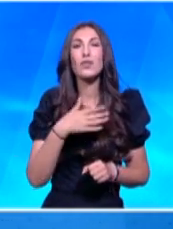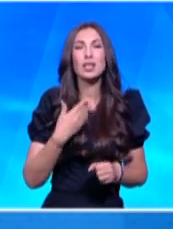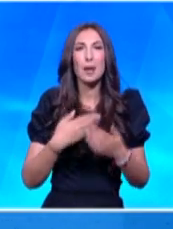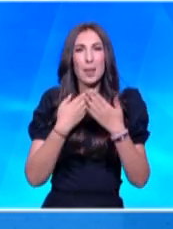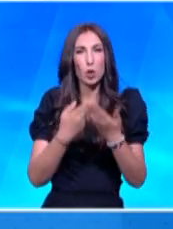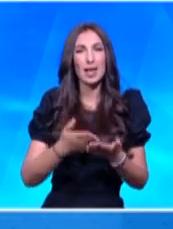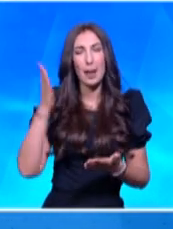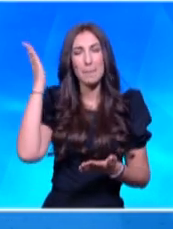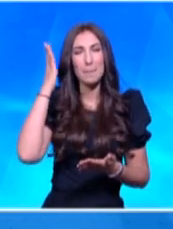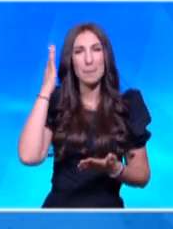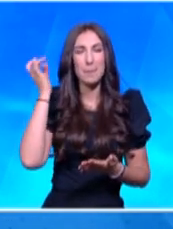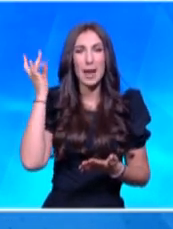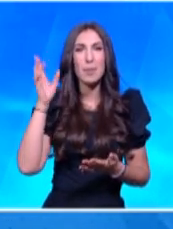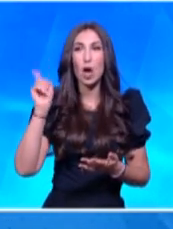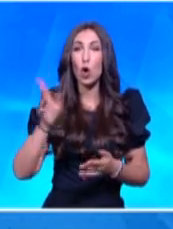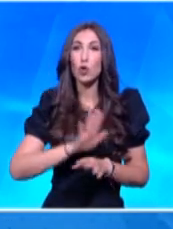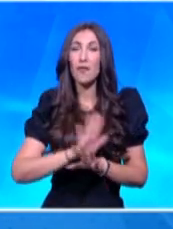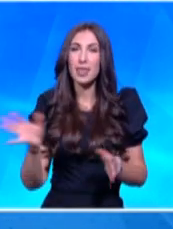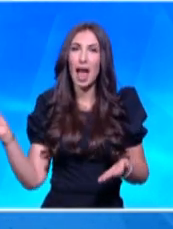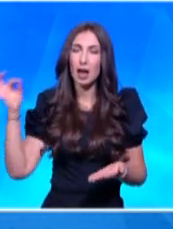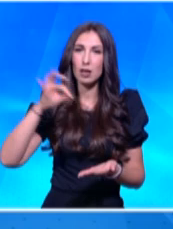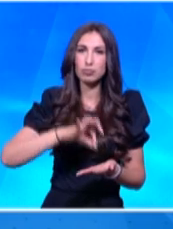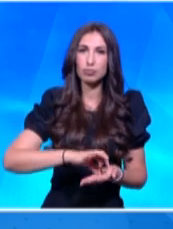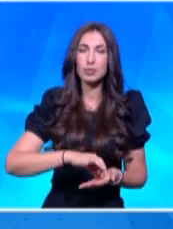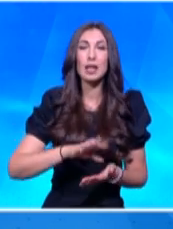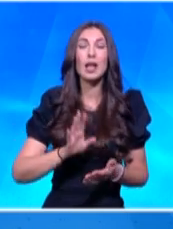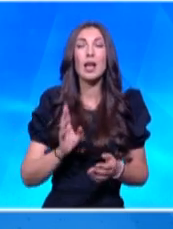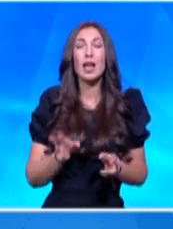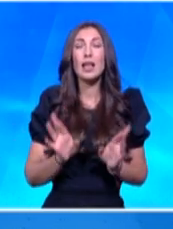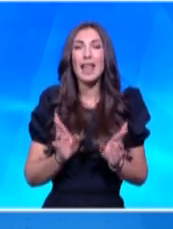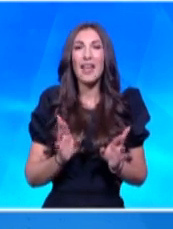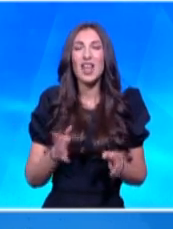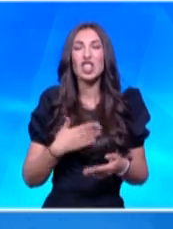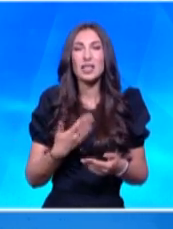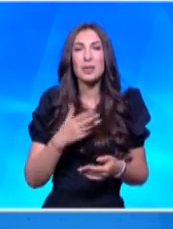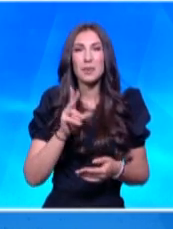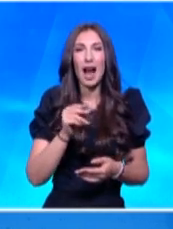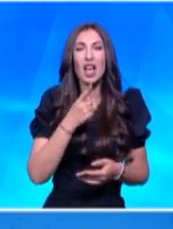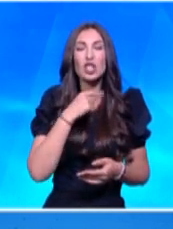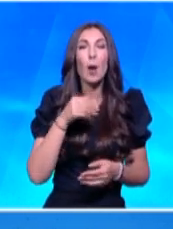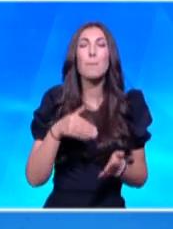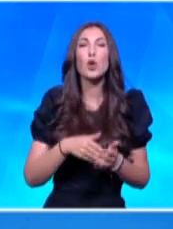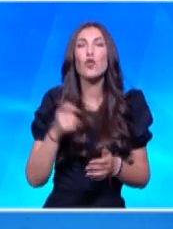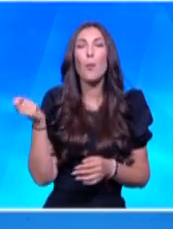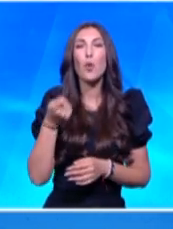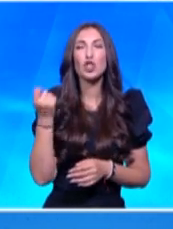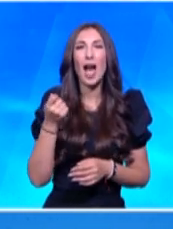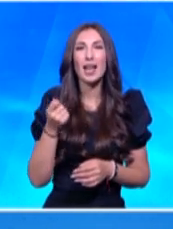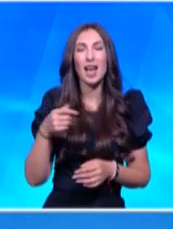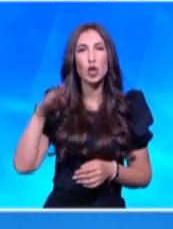господин премиера за това, че се отзовава веднага и най-вече на противопожарната служба,